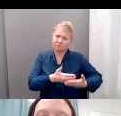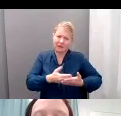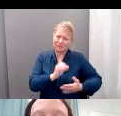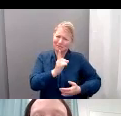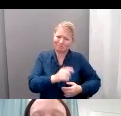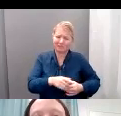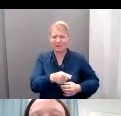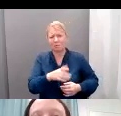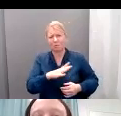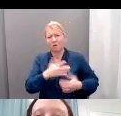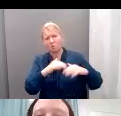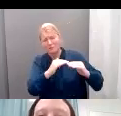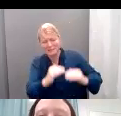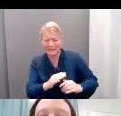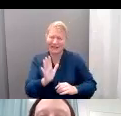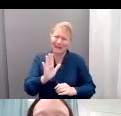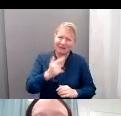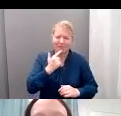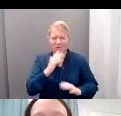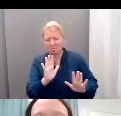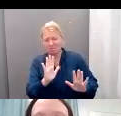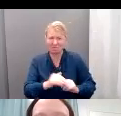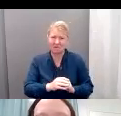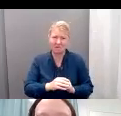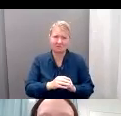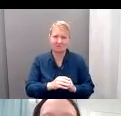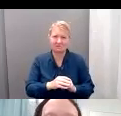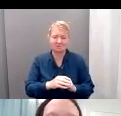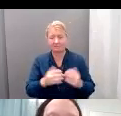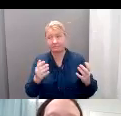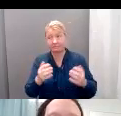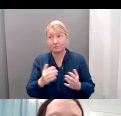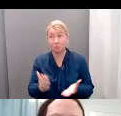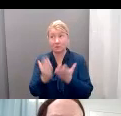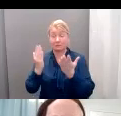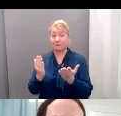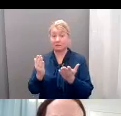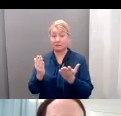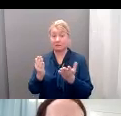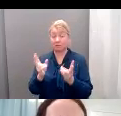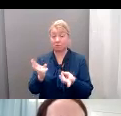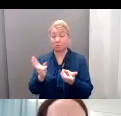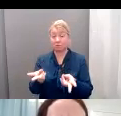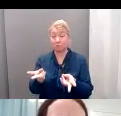förekommer då. Samtidigt upplever man ett samhälle